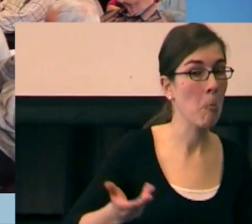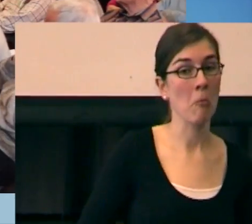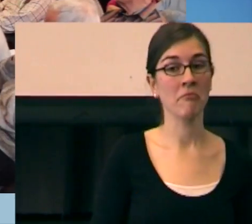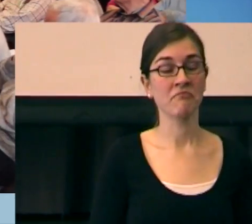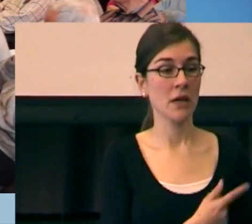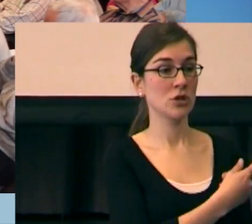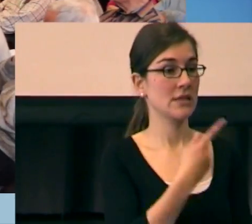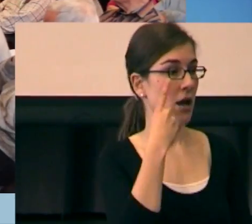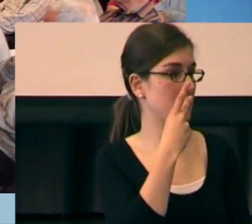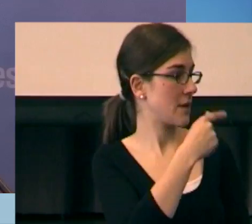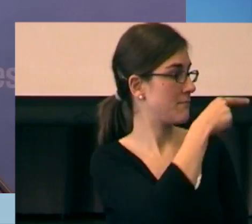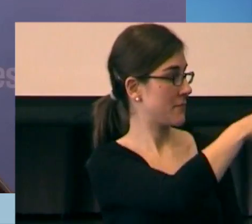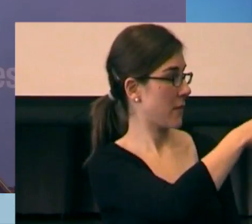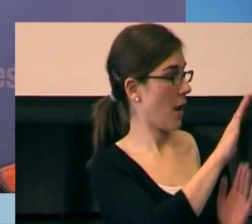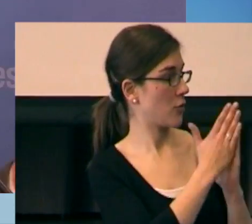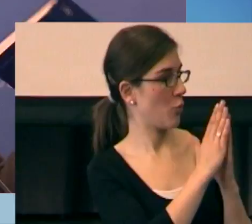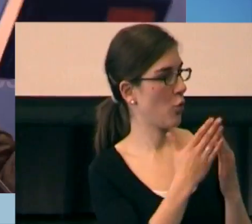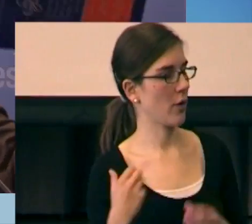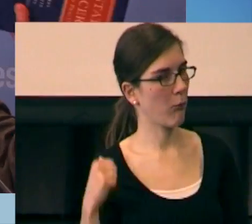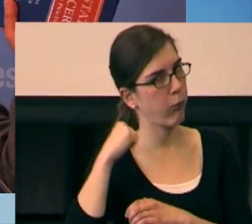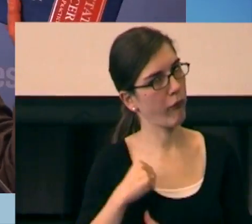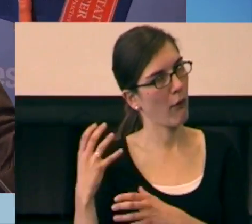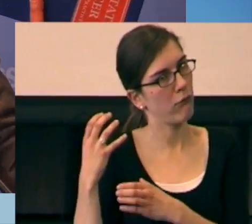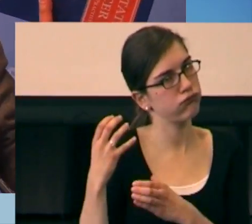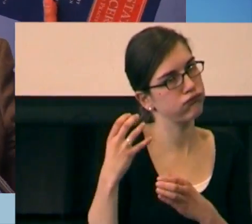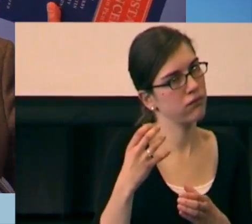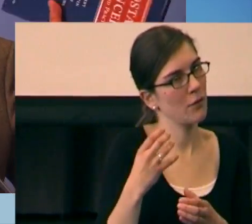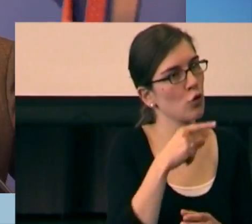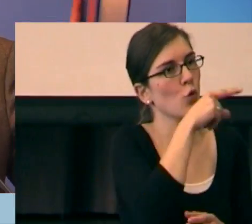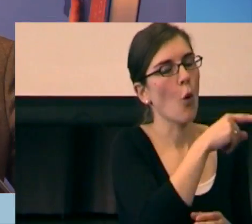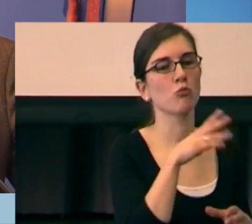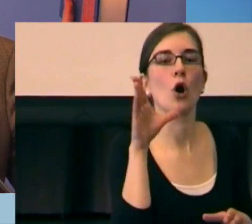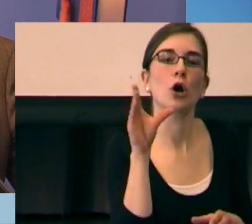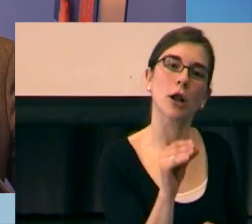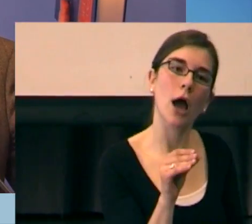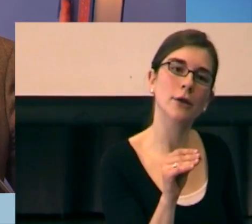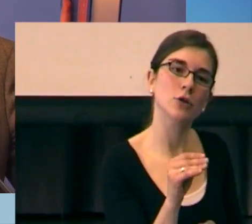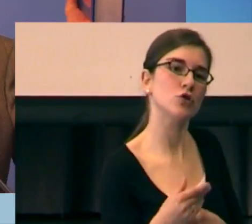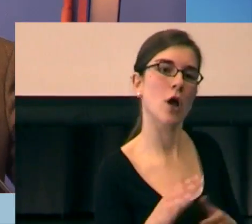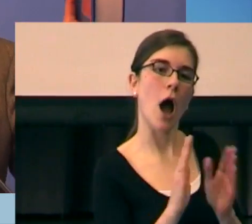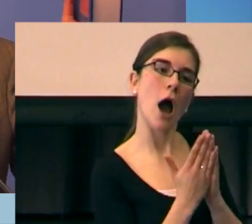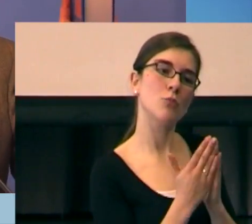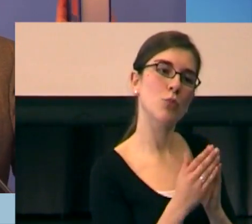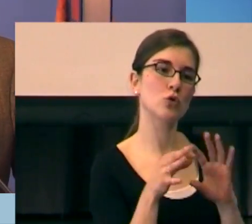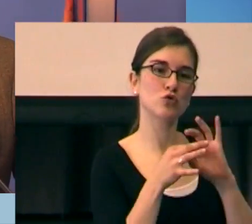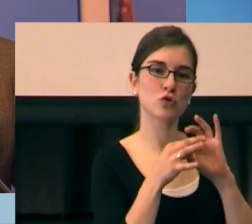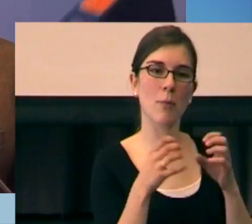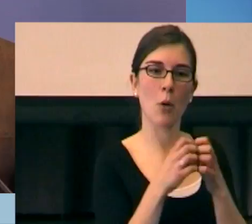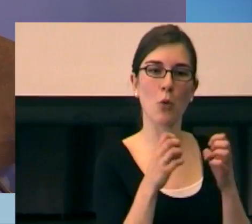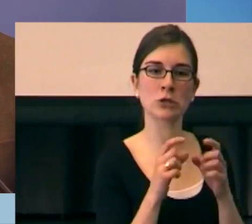Sie sehen allein an diesem Buch, das ich jetzt mal mit hergeschleppt habe, das ist so das kleine Handbuch Prostatakarzinom. Da geht es nur um